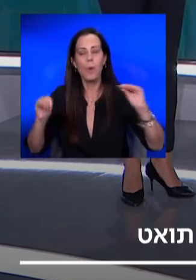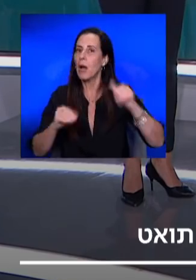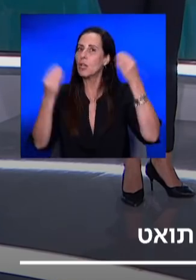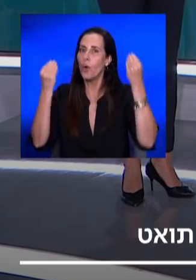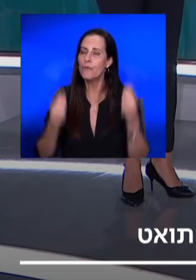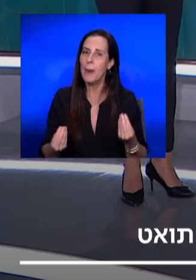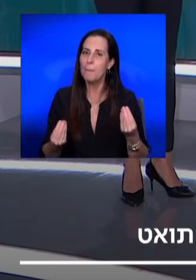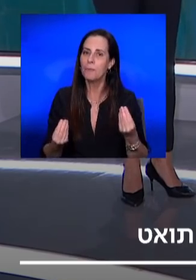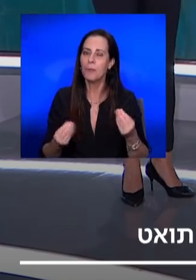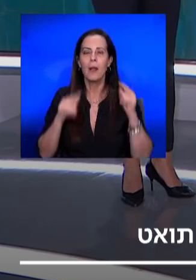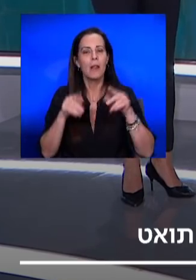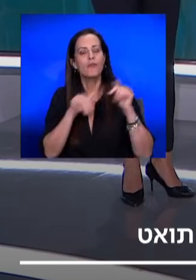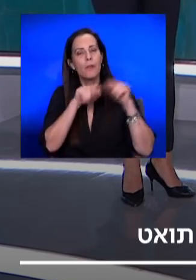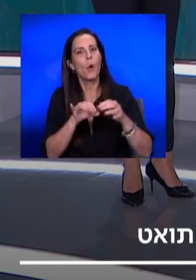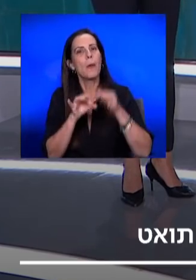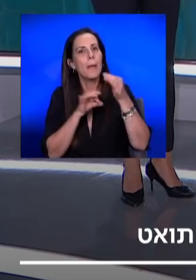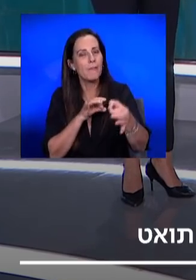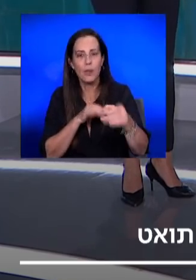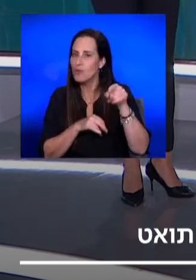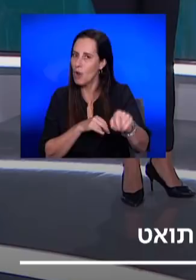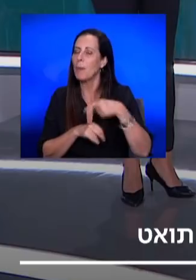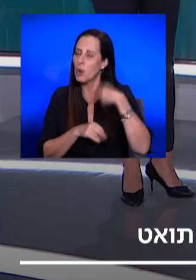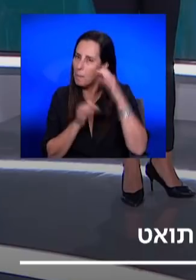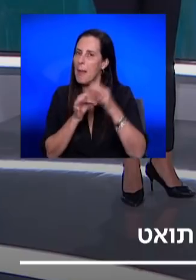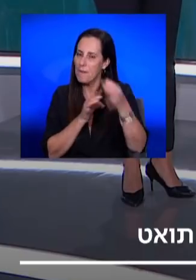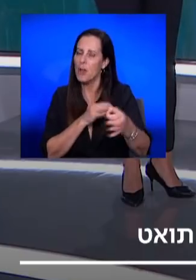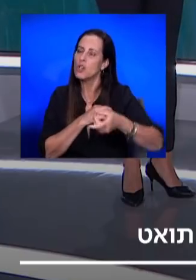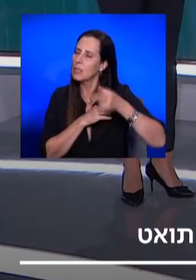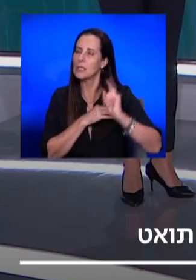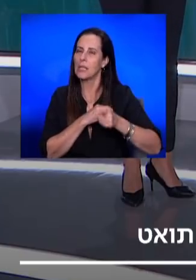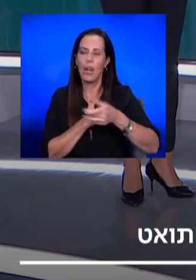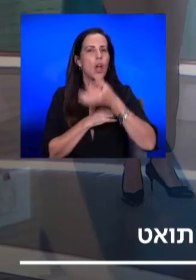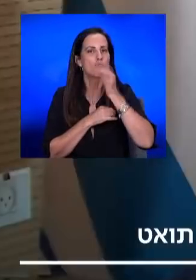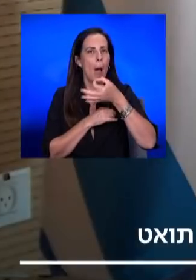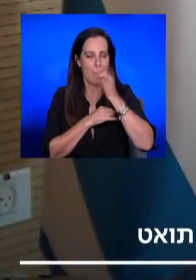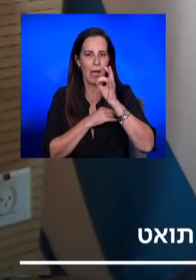ביותר לפריפריה לדוגמה, ששם אנחנו יודעים שיש צורך לשפר